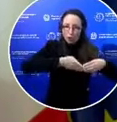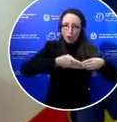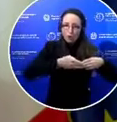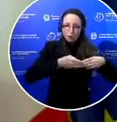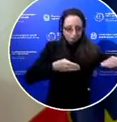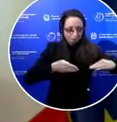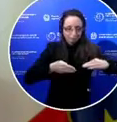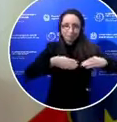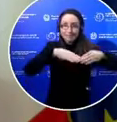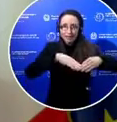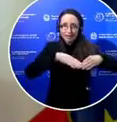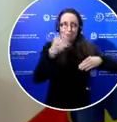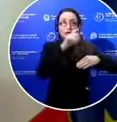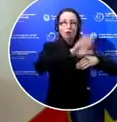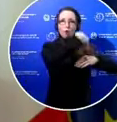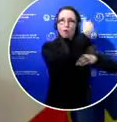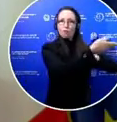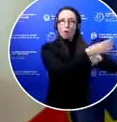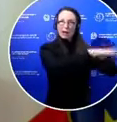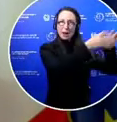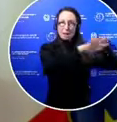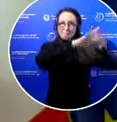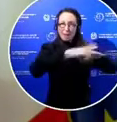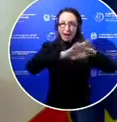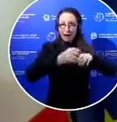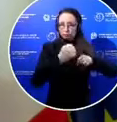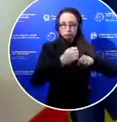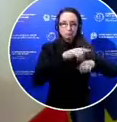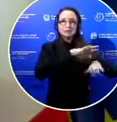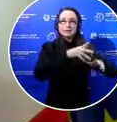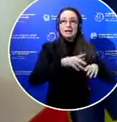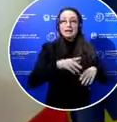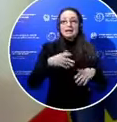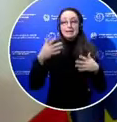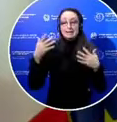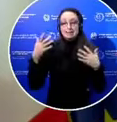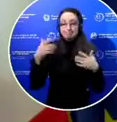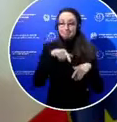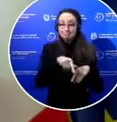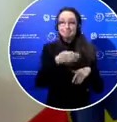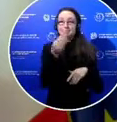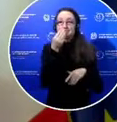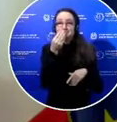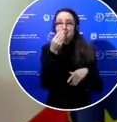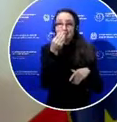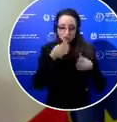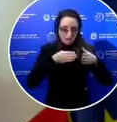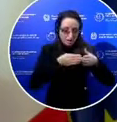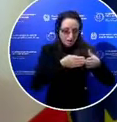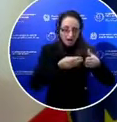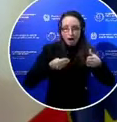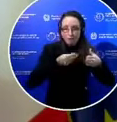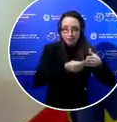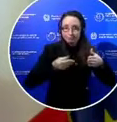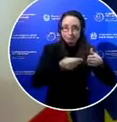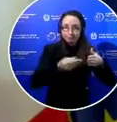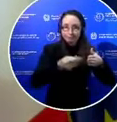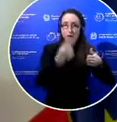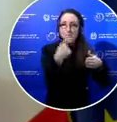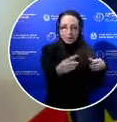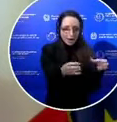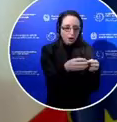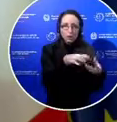fuori, bene, quando erano senza mangiare a bordo, c'erano già i servizi della città che portavano da mangiare a bordo delle navi per gli equipaggi che